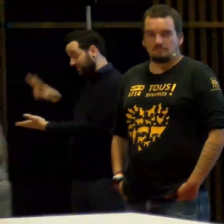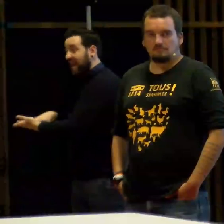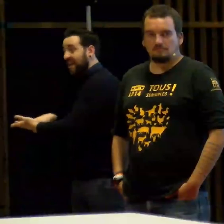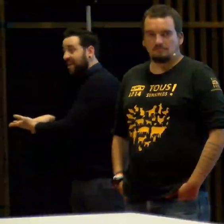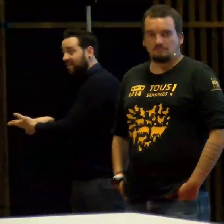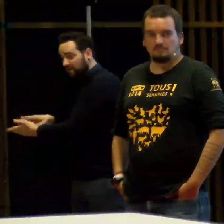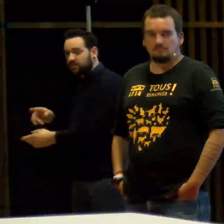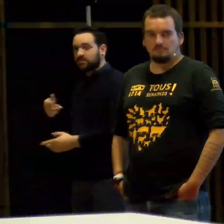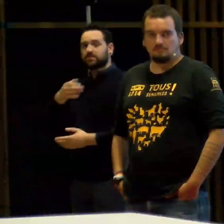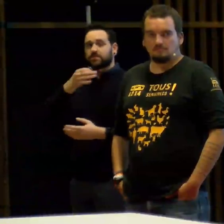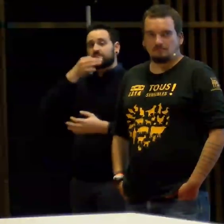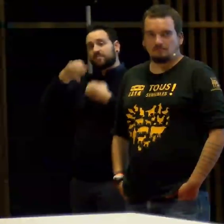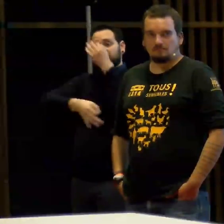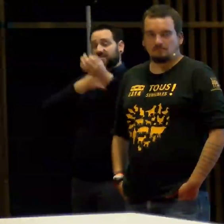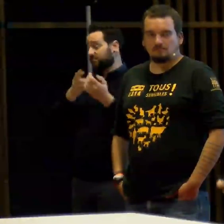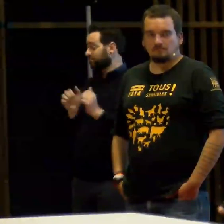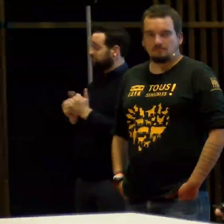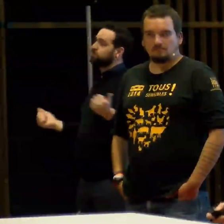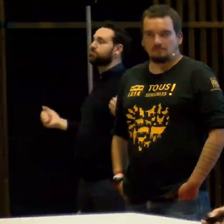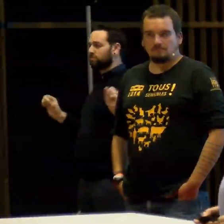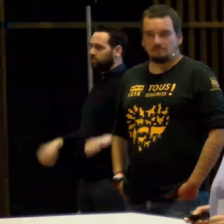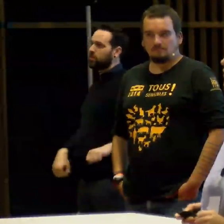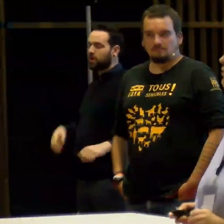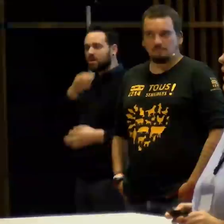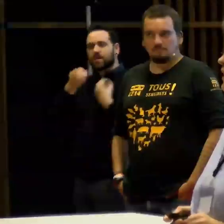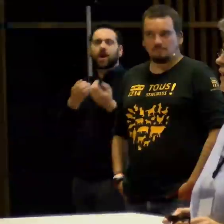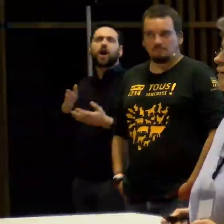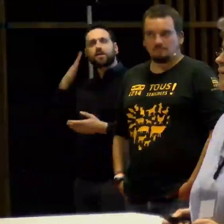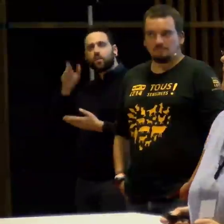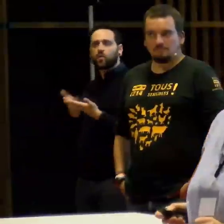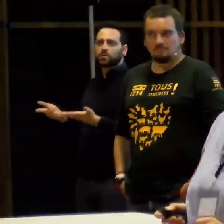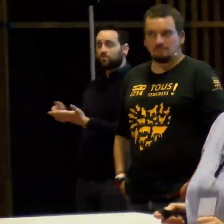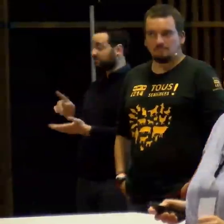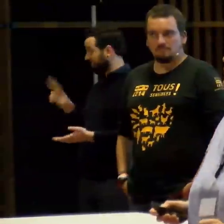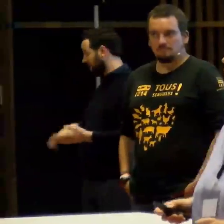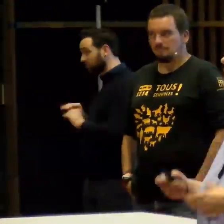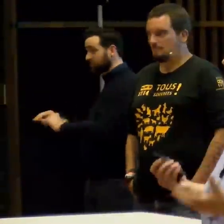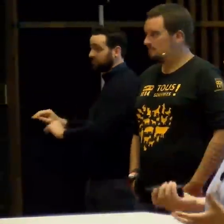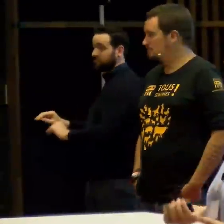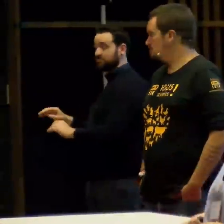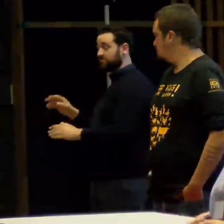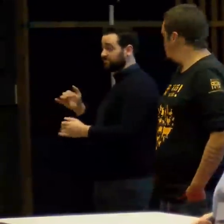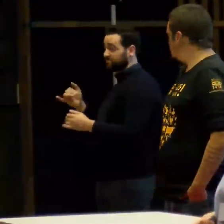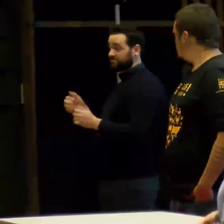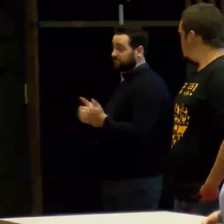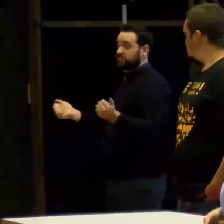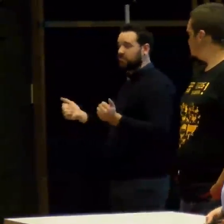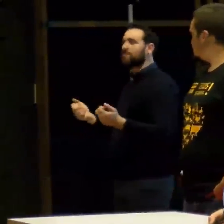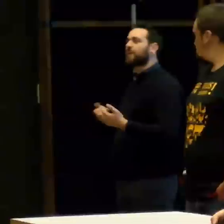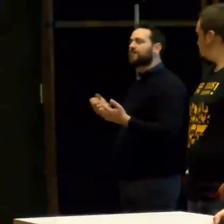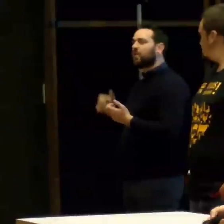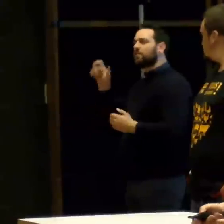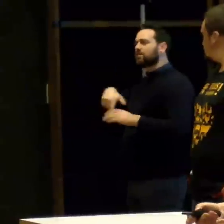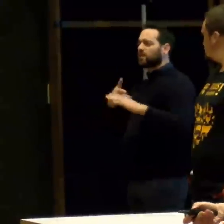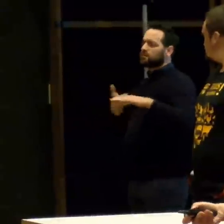dépasse la fiction. Par exemple, vous avez certainement entendu parler des personnalités officielles